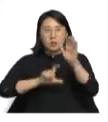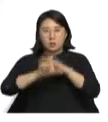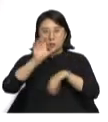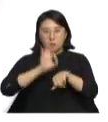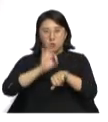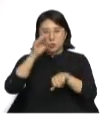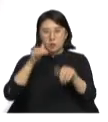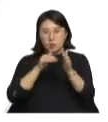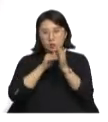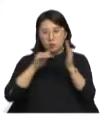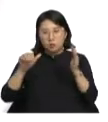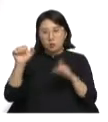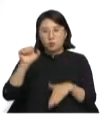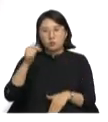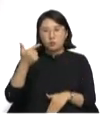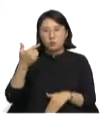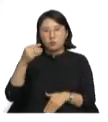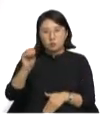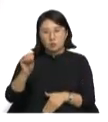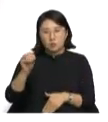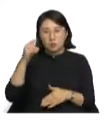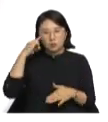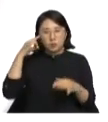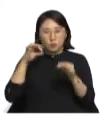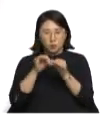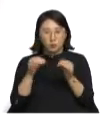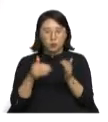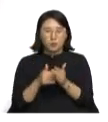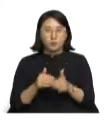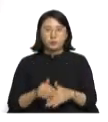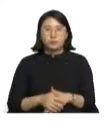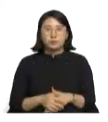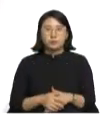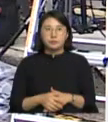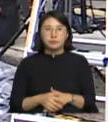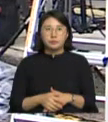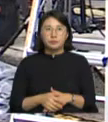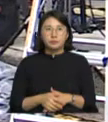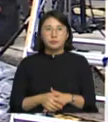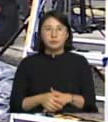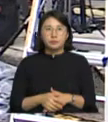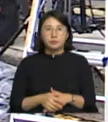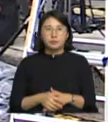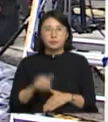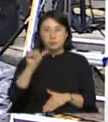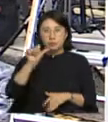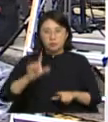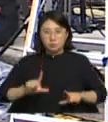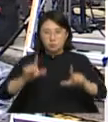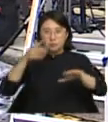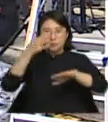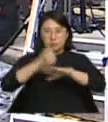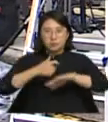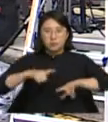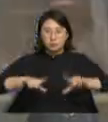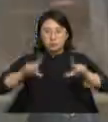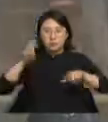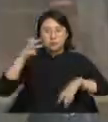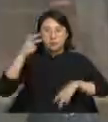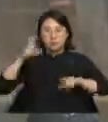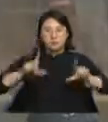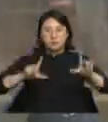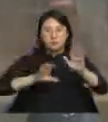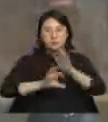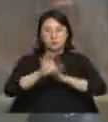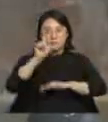10시 기준으로 56만여 명이 동의한 것으로 집계됐습니다. 이 가운데 5일장의 마지막 날인 13일